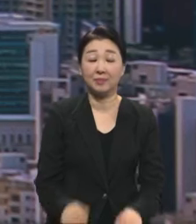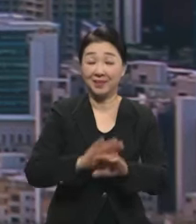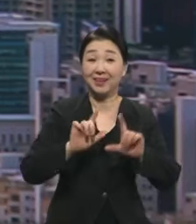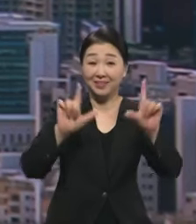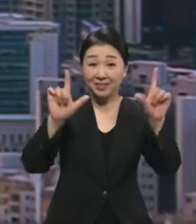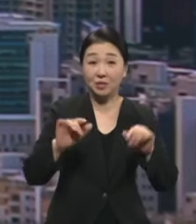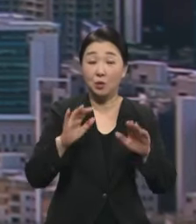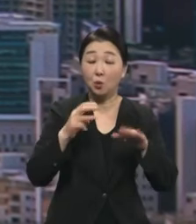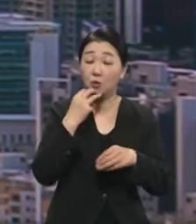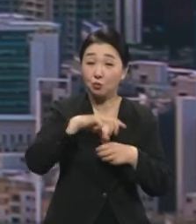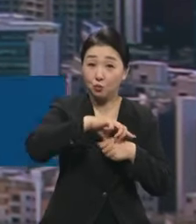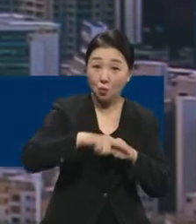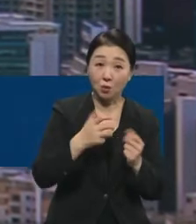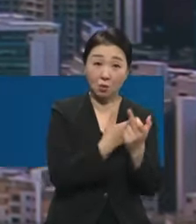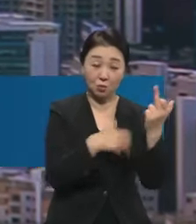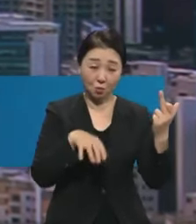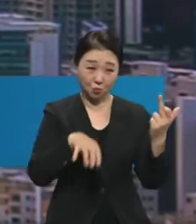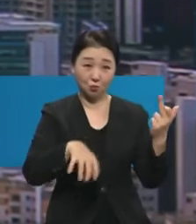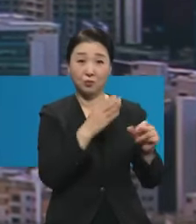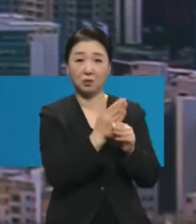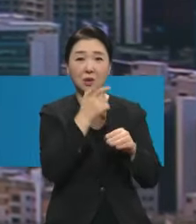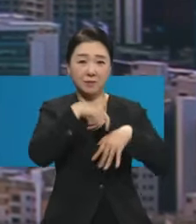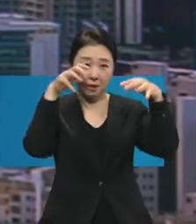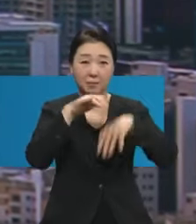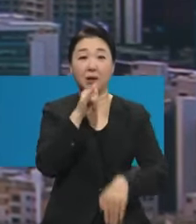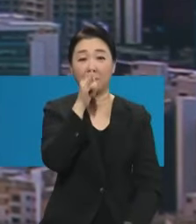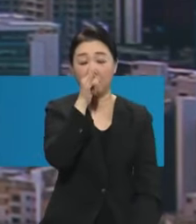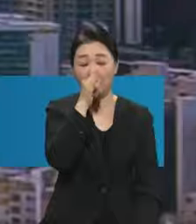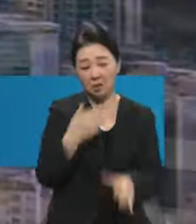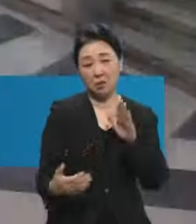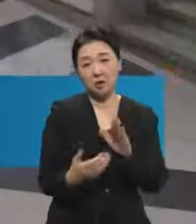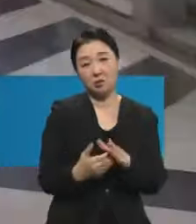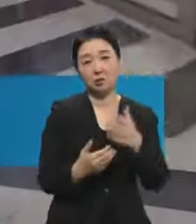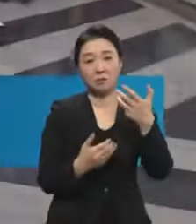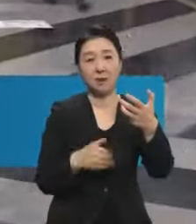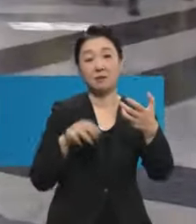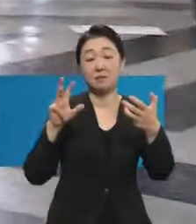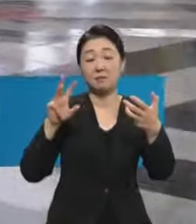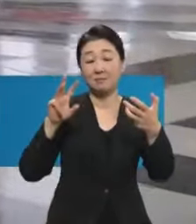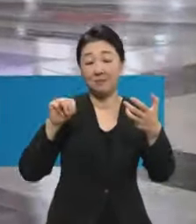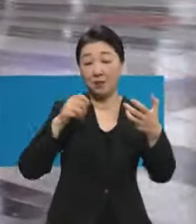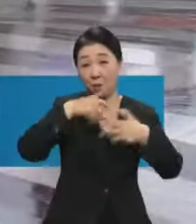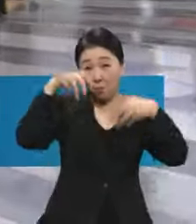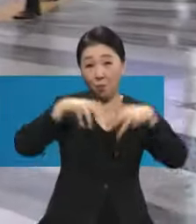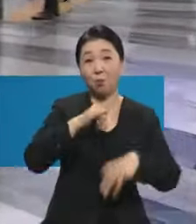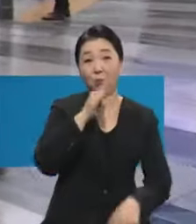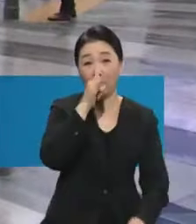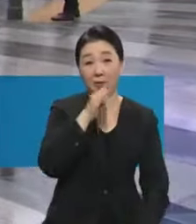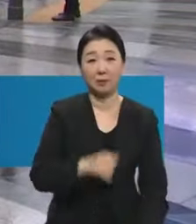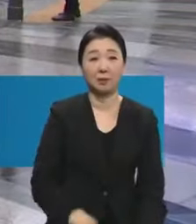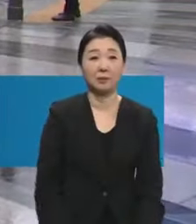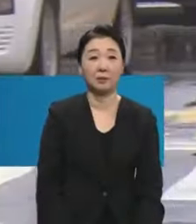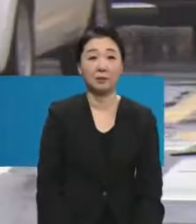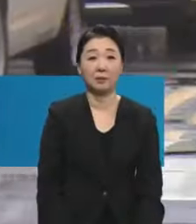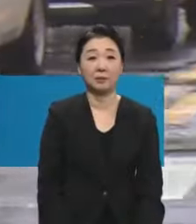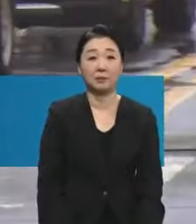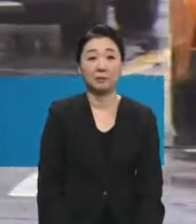날씨입니다. 오늘은 수도권과 강원도를 중심으로 장맛비가 이어지겠고 최대 80mm가 넘는 폭우가 쏟아지는 곳도